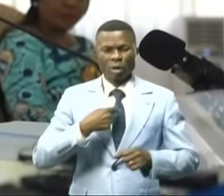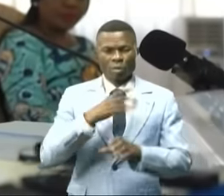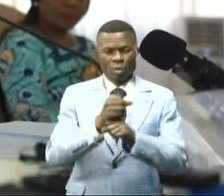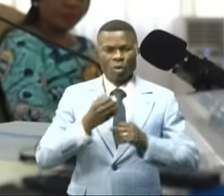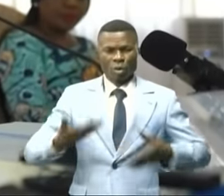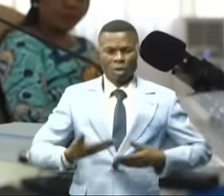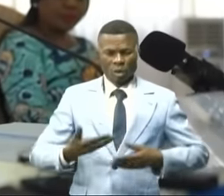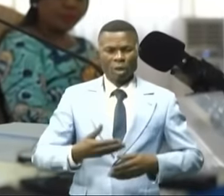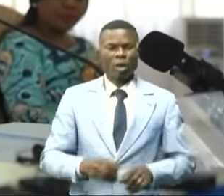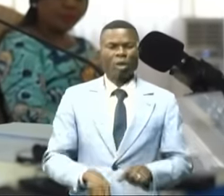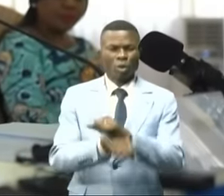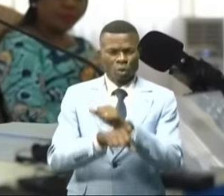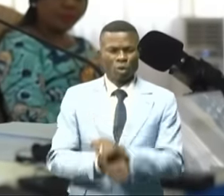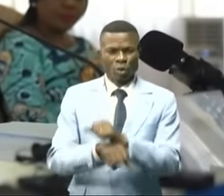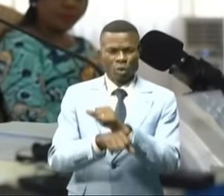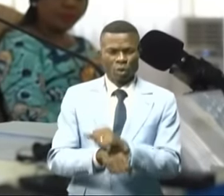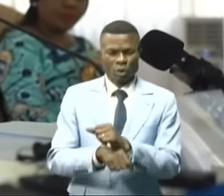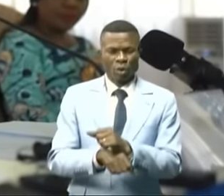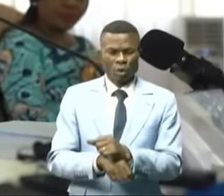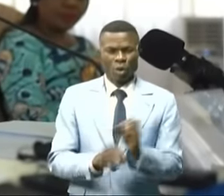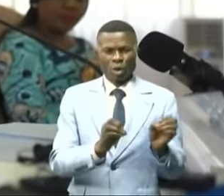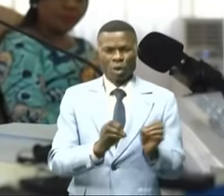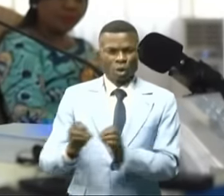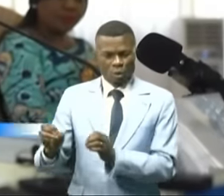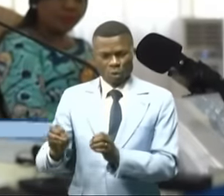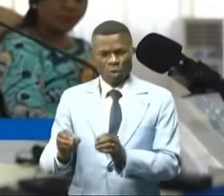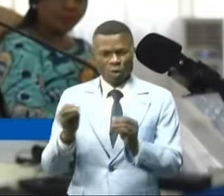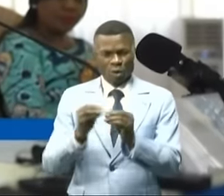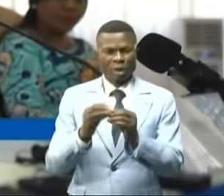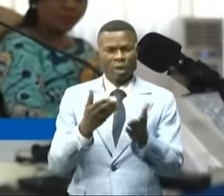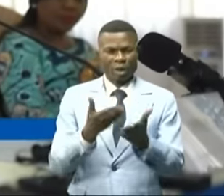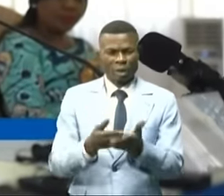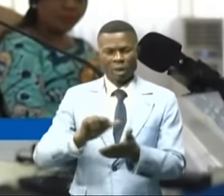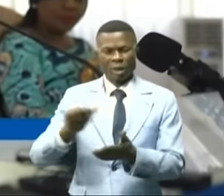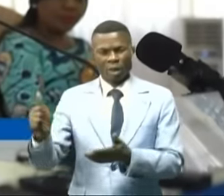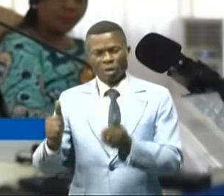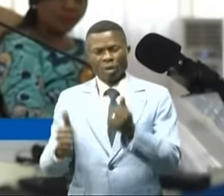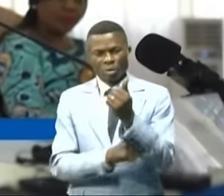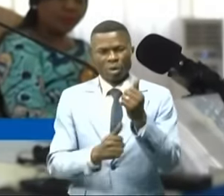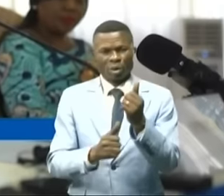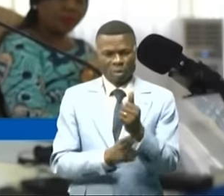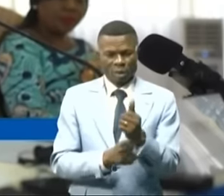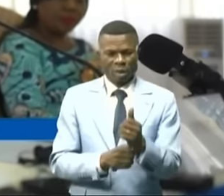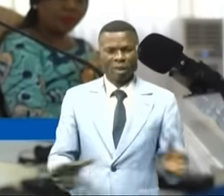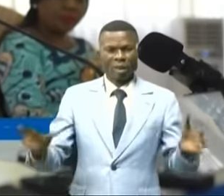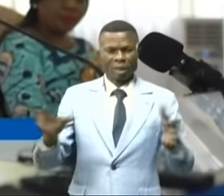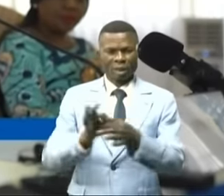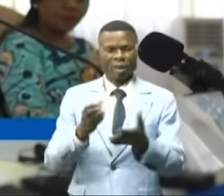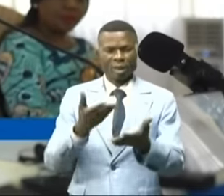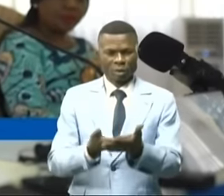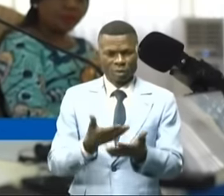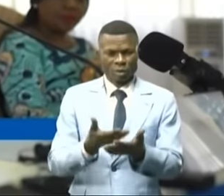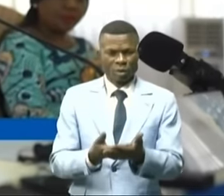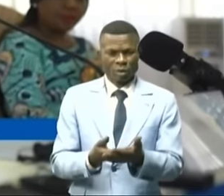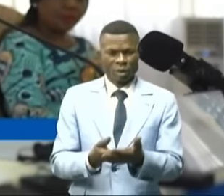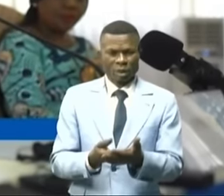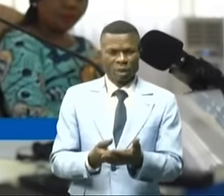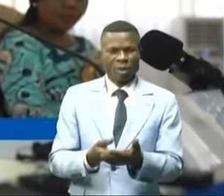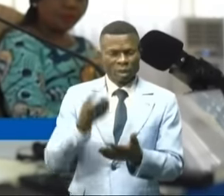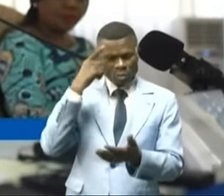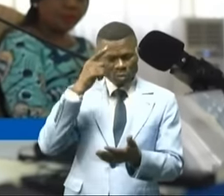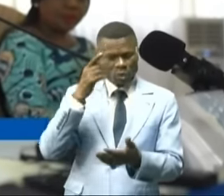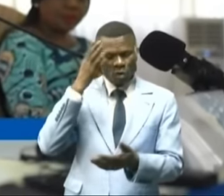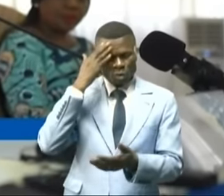la régularité avec laquelle les enquêtes EDS et d'autres enquêtes d'envergure nationale sont menées au grand bénéfice de